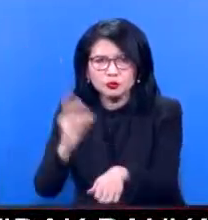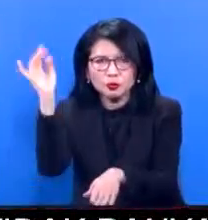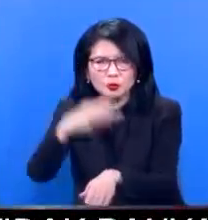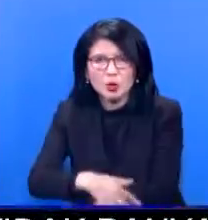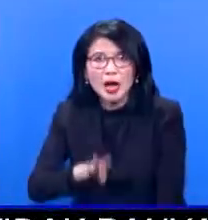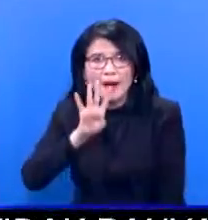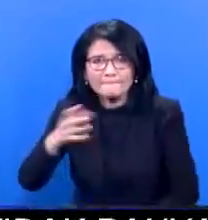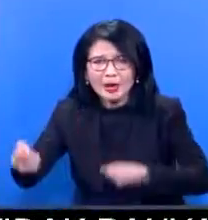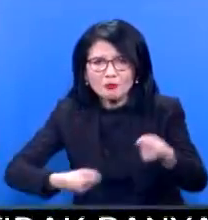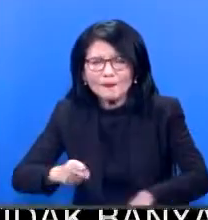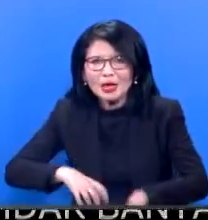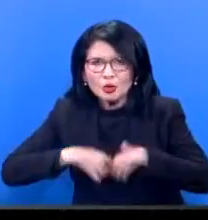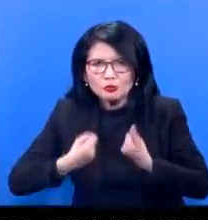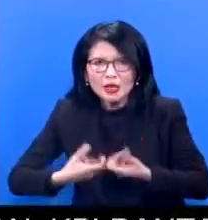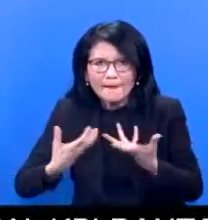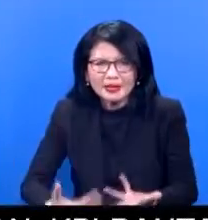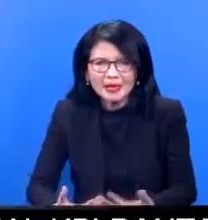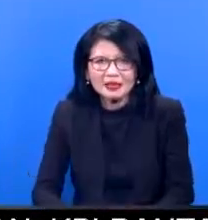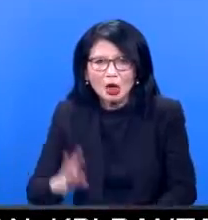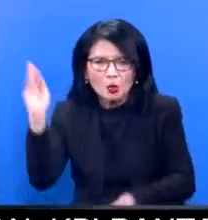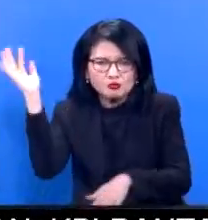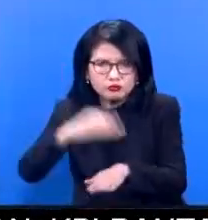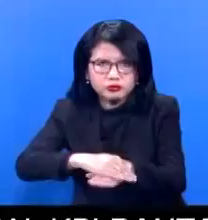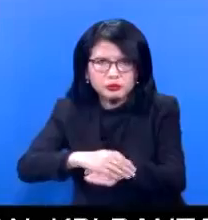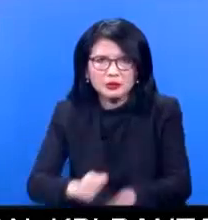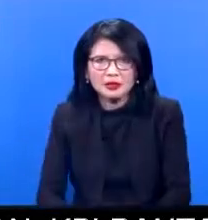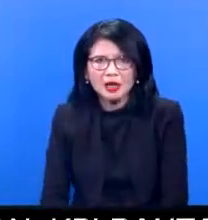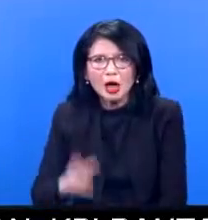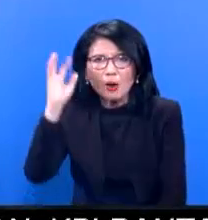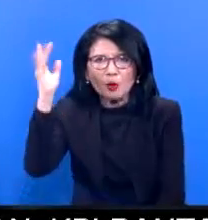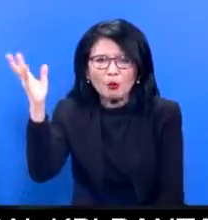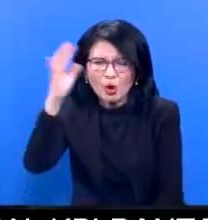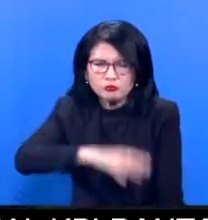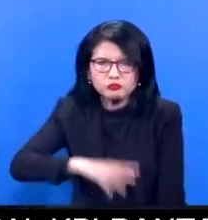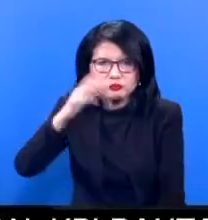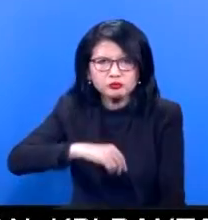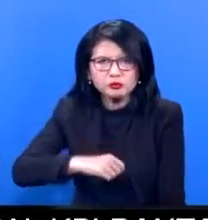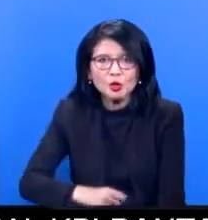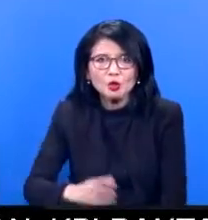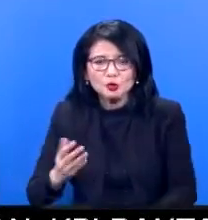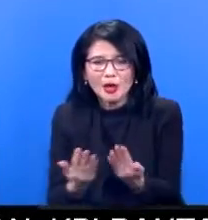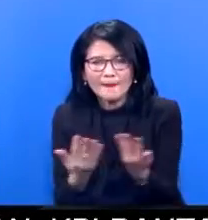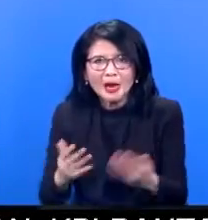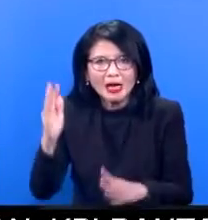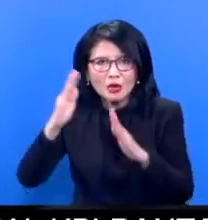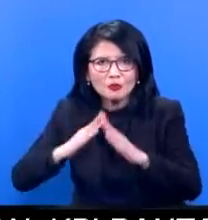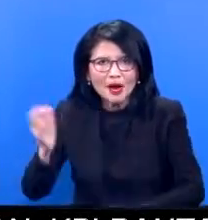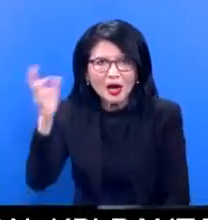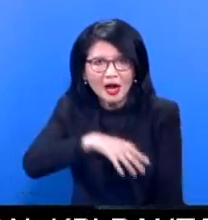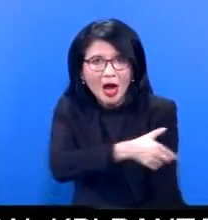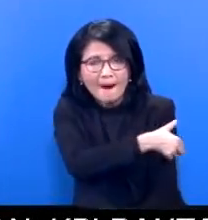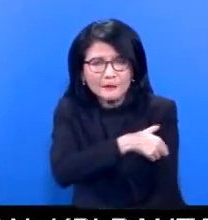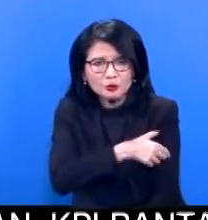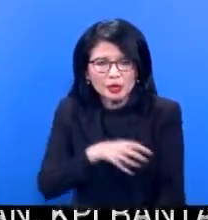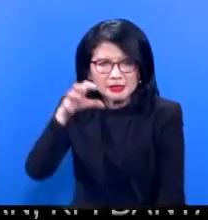Keempat mobil itu rusak cukup parah akibat tertimpa pohon. Pohon-pohon tumbang juga merusak pagar rumah. Petugas BPBD